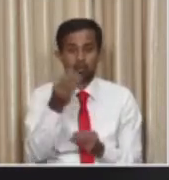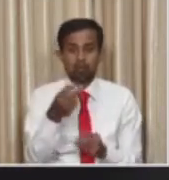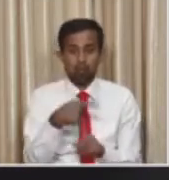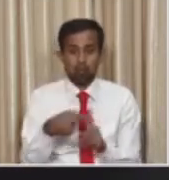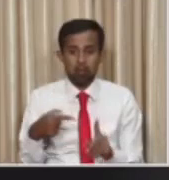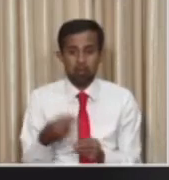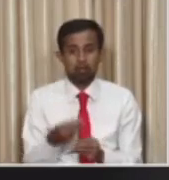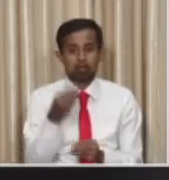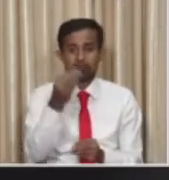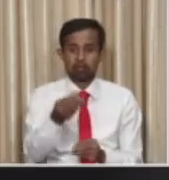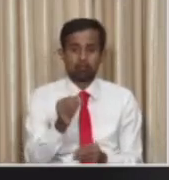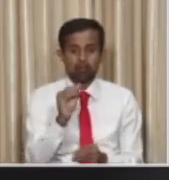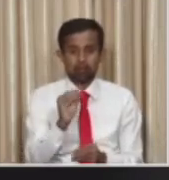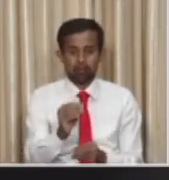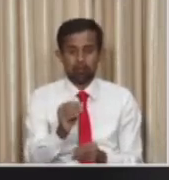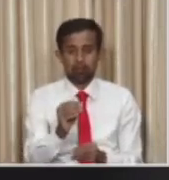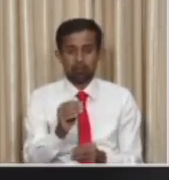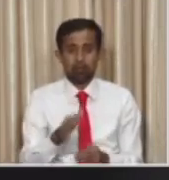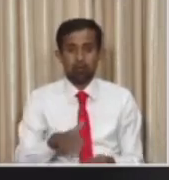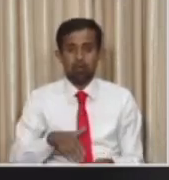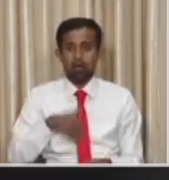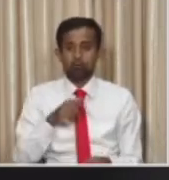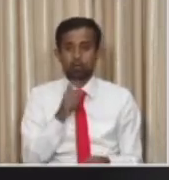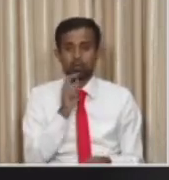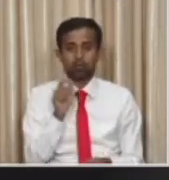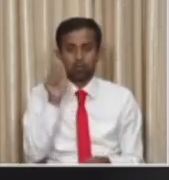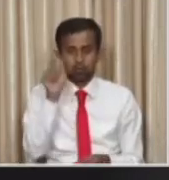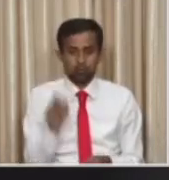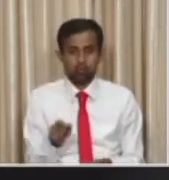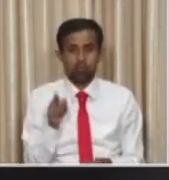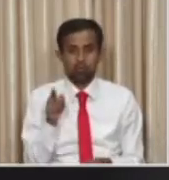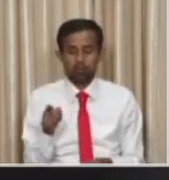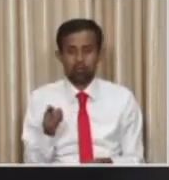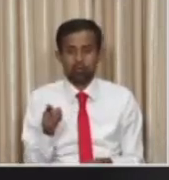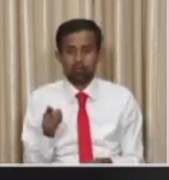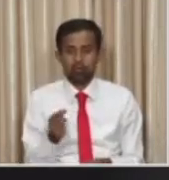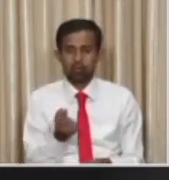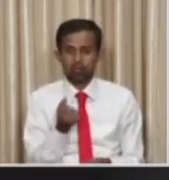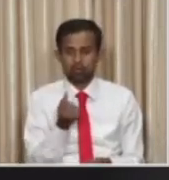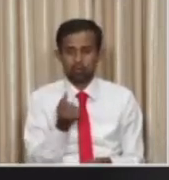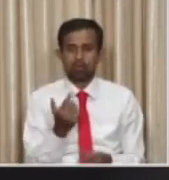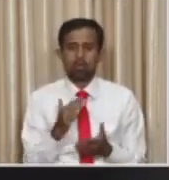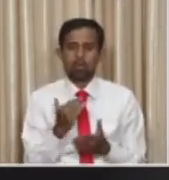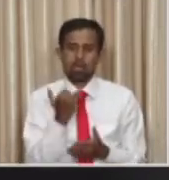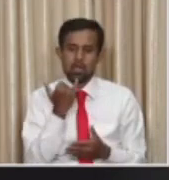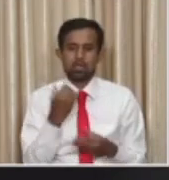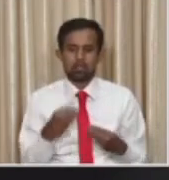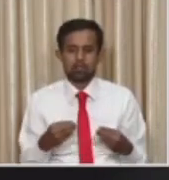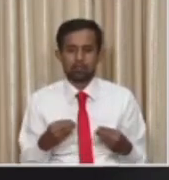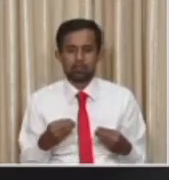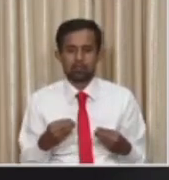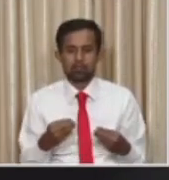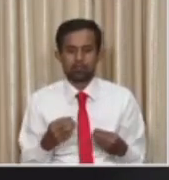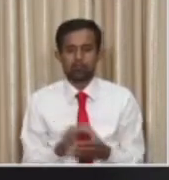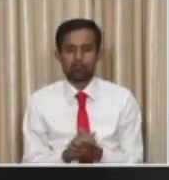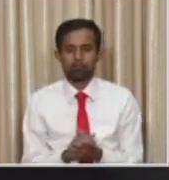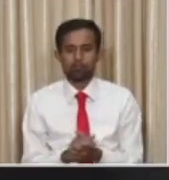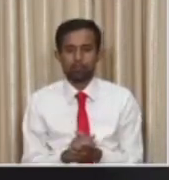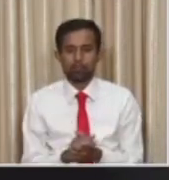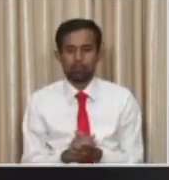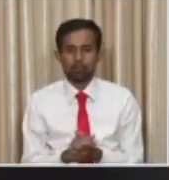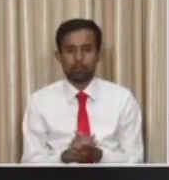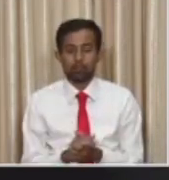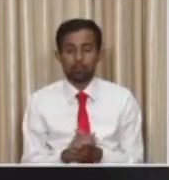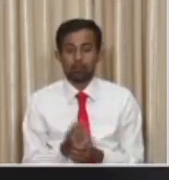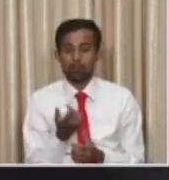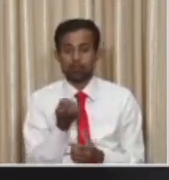එතනත් ඒ මහාධිකරණවල විනිශ්චයකාරතුමන්ලාට පොඩි පහසුවක් සහ ඒ සම්බන්ධයෙන් මොකද අද මිනිස්සු